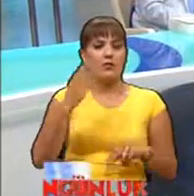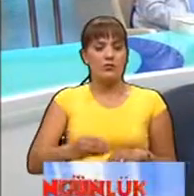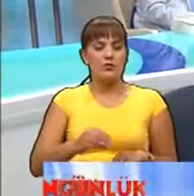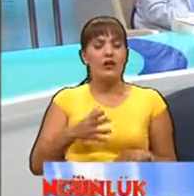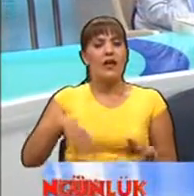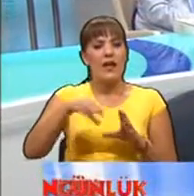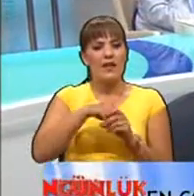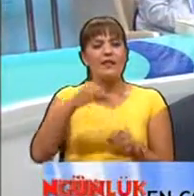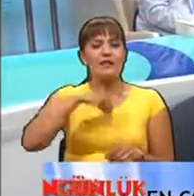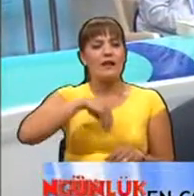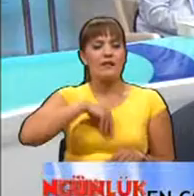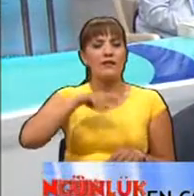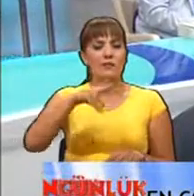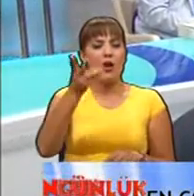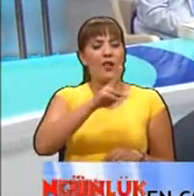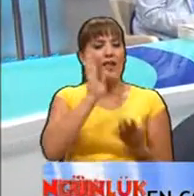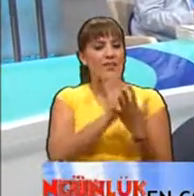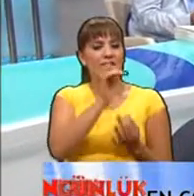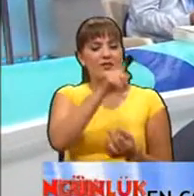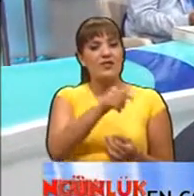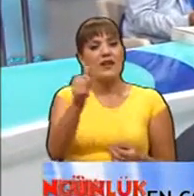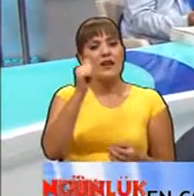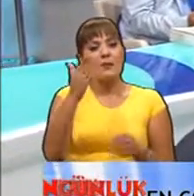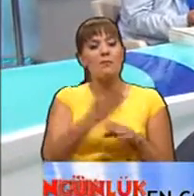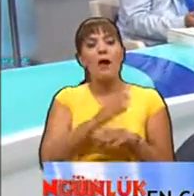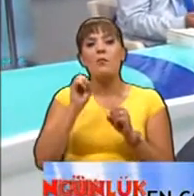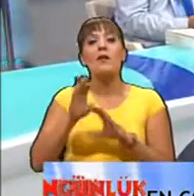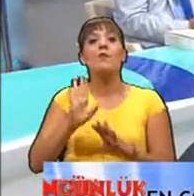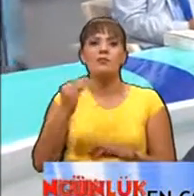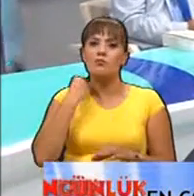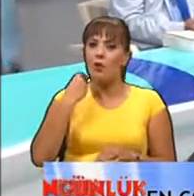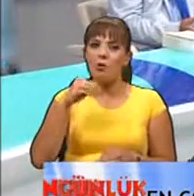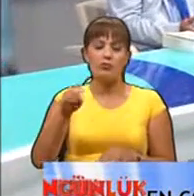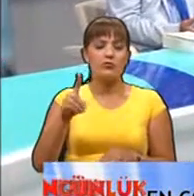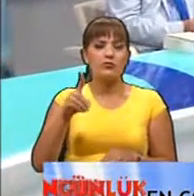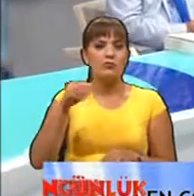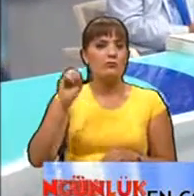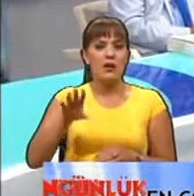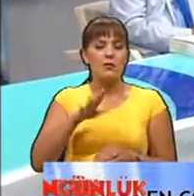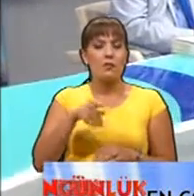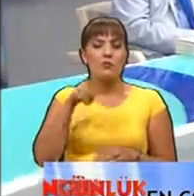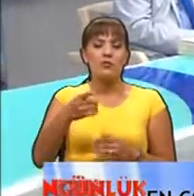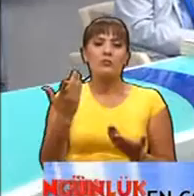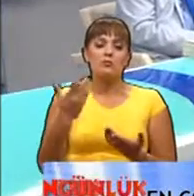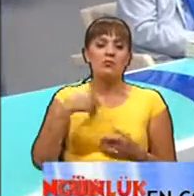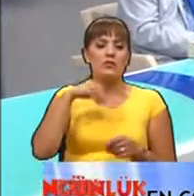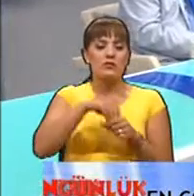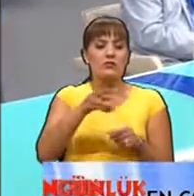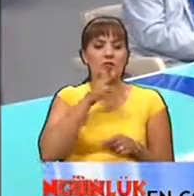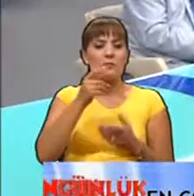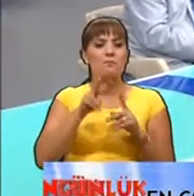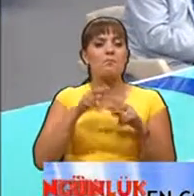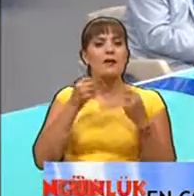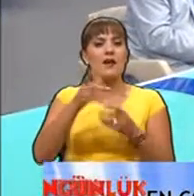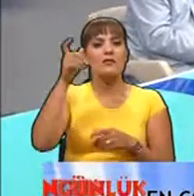Evet. Genellikle sanıldığı gibi ölen kişi geride mal bırakmaz, borç da bırakabilir. Evet. Evet. Bu takdirde acaba